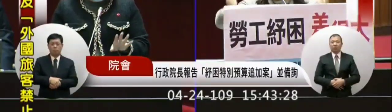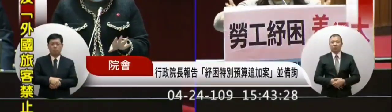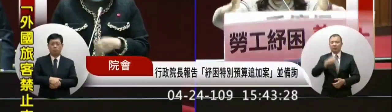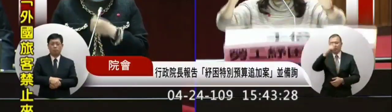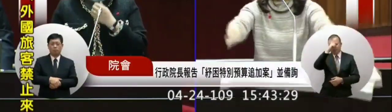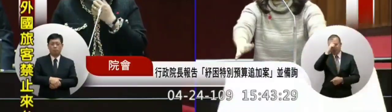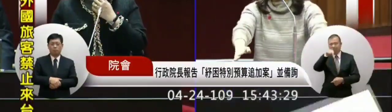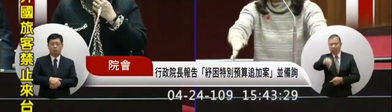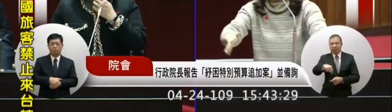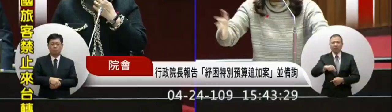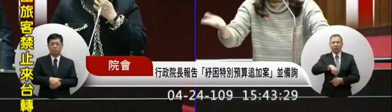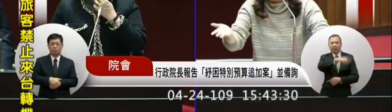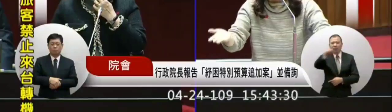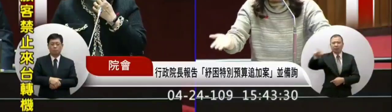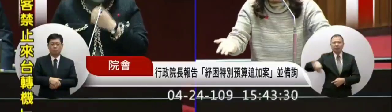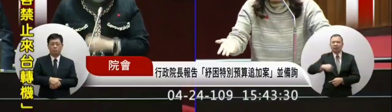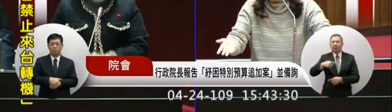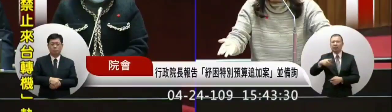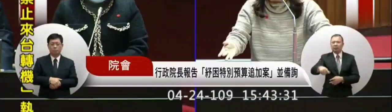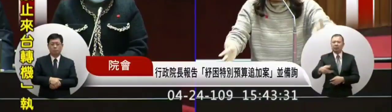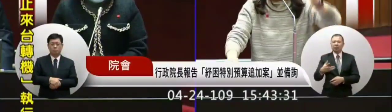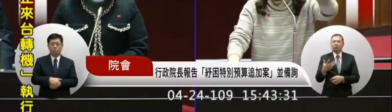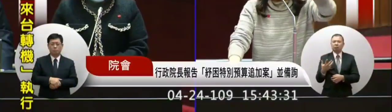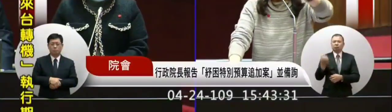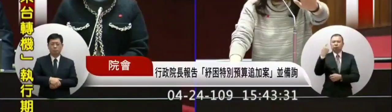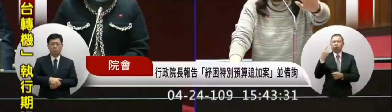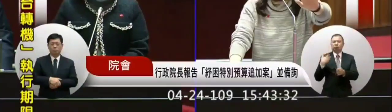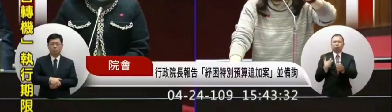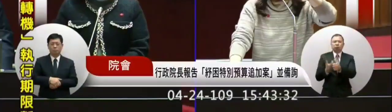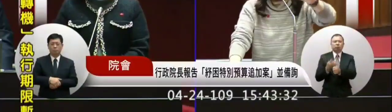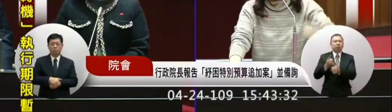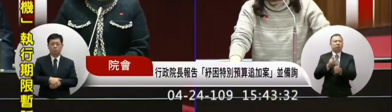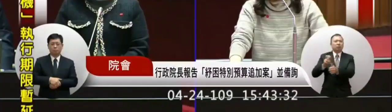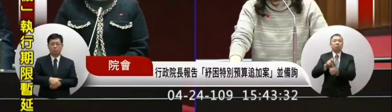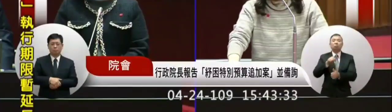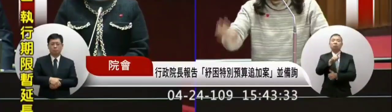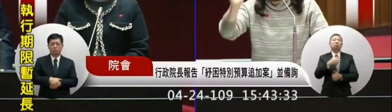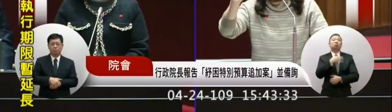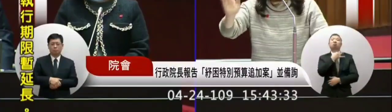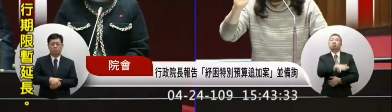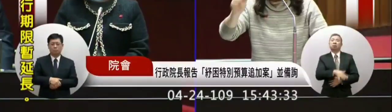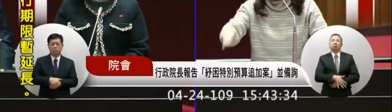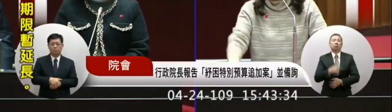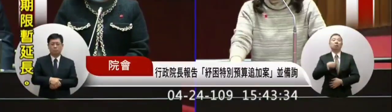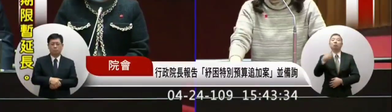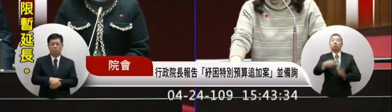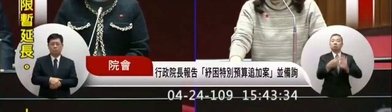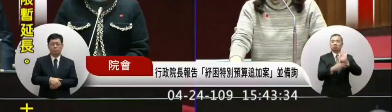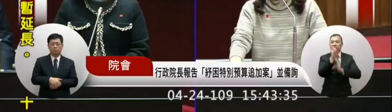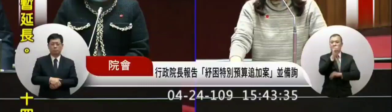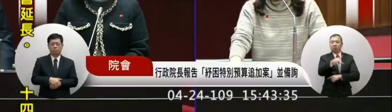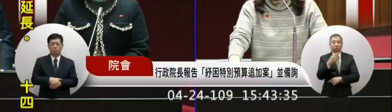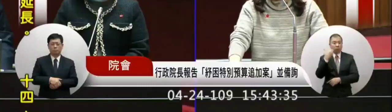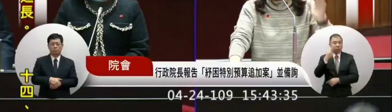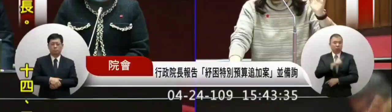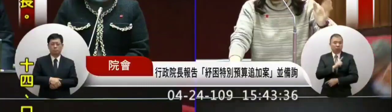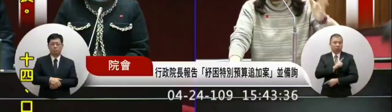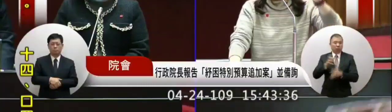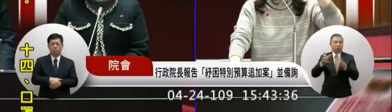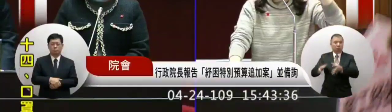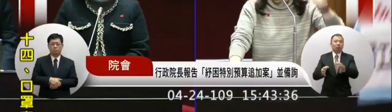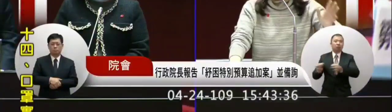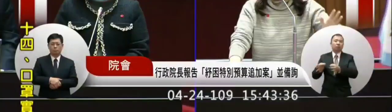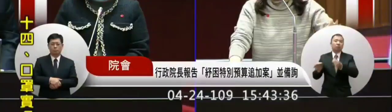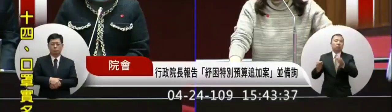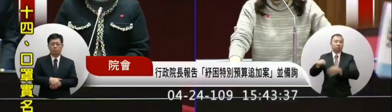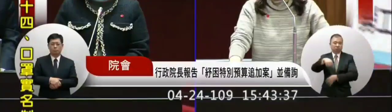更多的权限去照顾，结果你们不愿意。好，那如果这样，我再要讲有关自营业者刚才已经